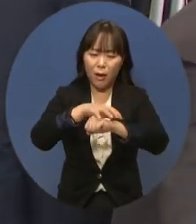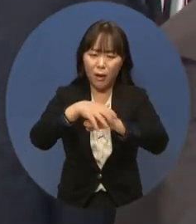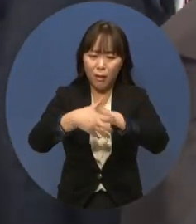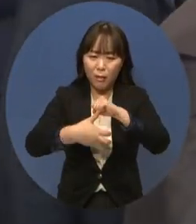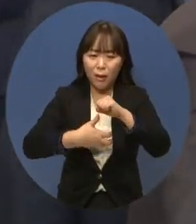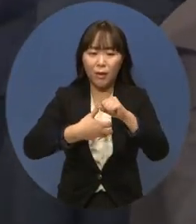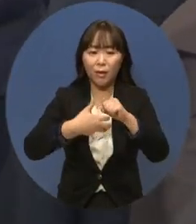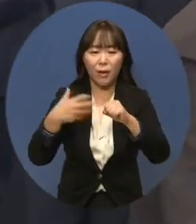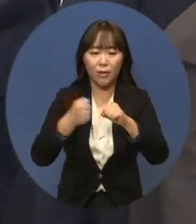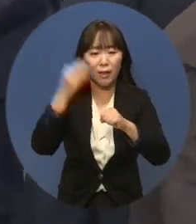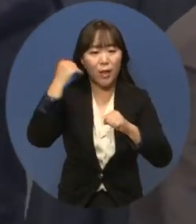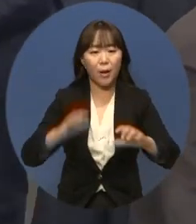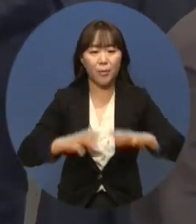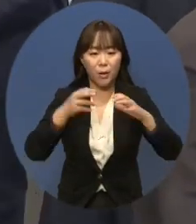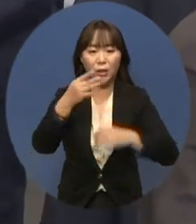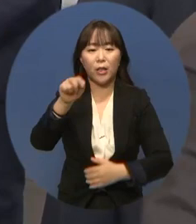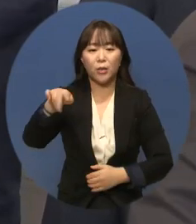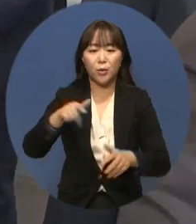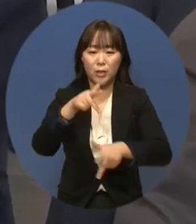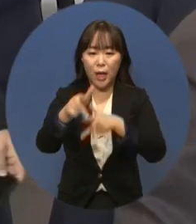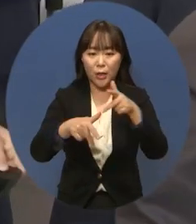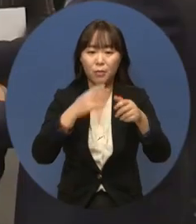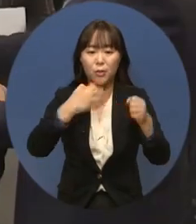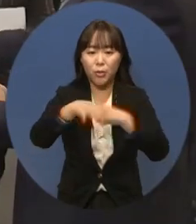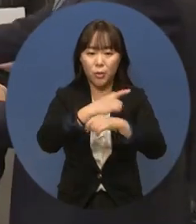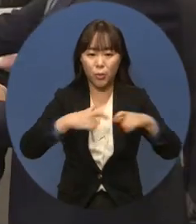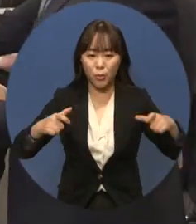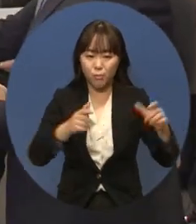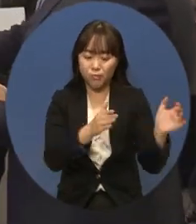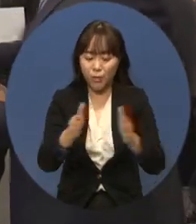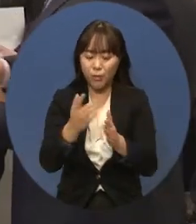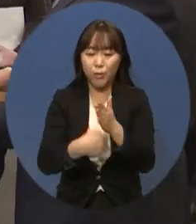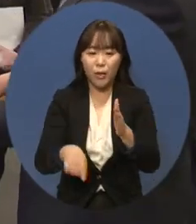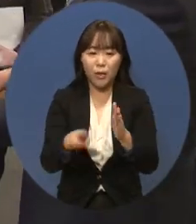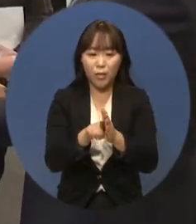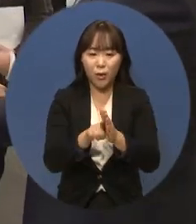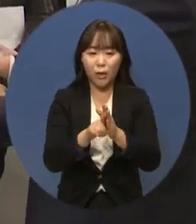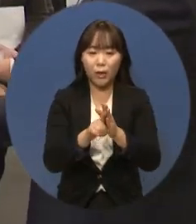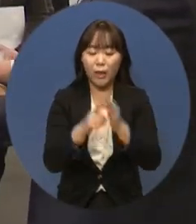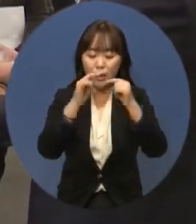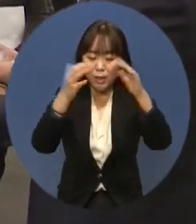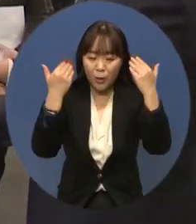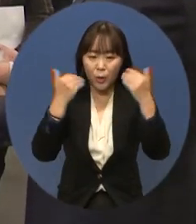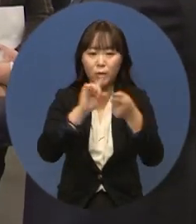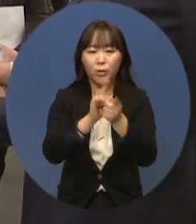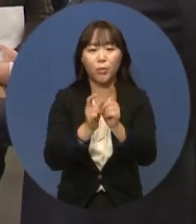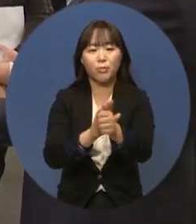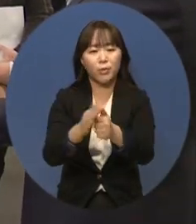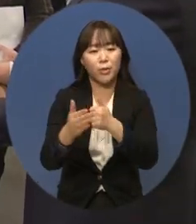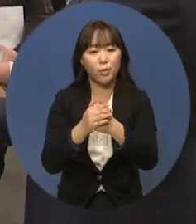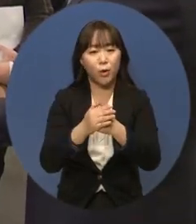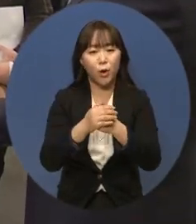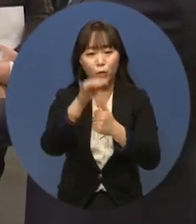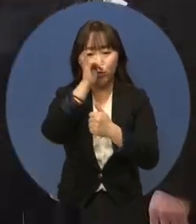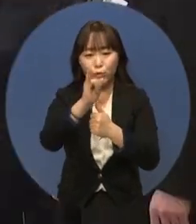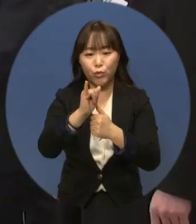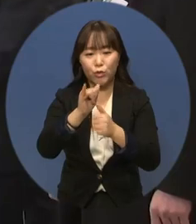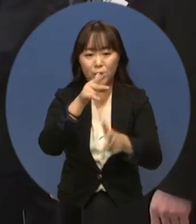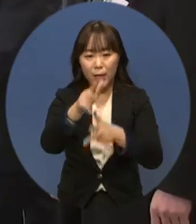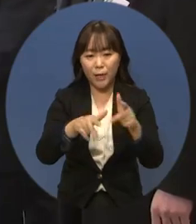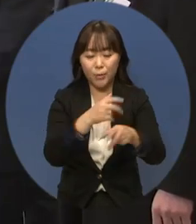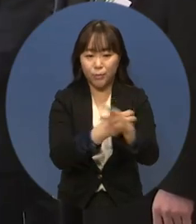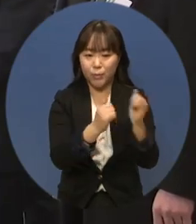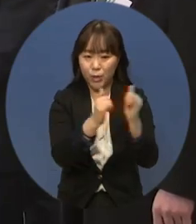갖춘 대한민국 1 소 산업의 수도로 조성하기 위해 도내 대학 등과 협력해 탄소 분야 우수 산업 인력 및